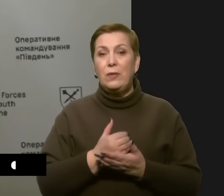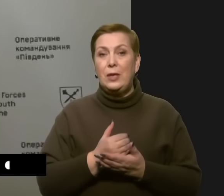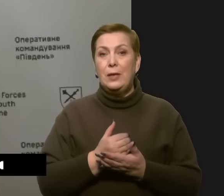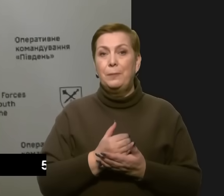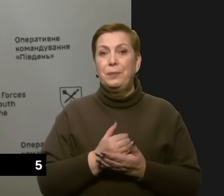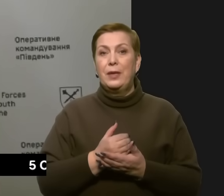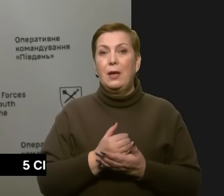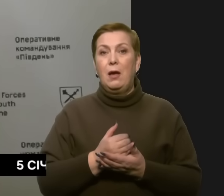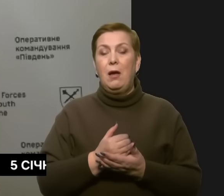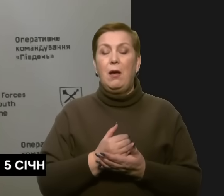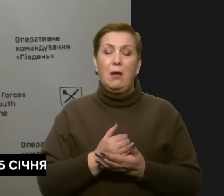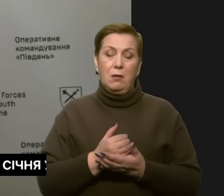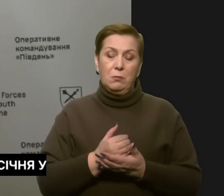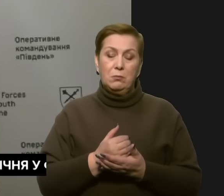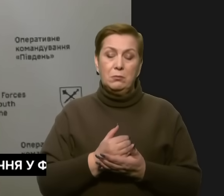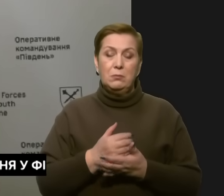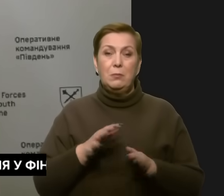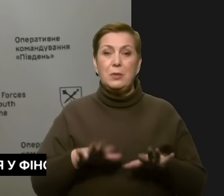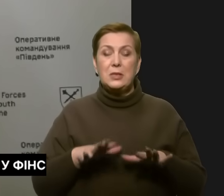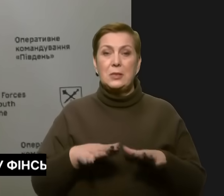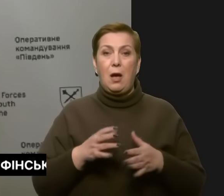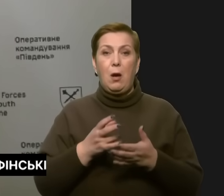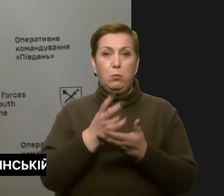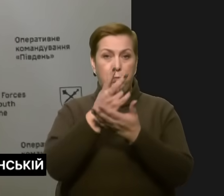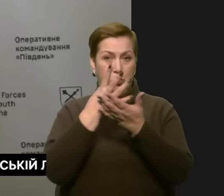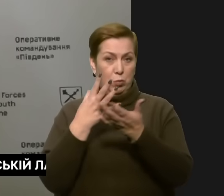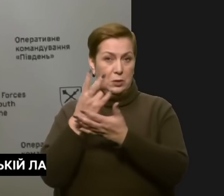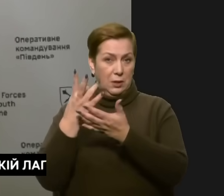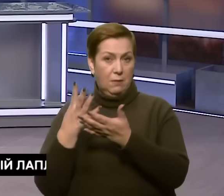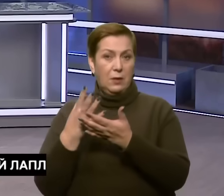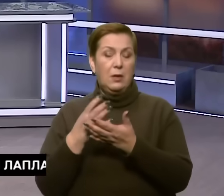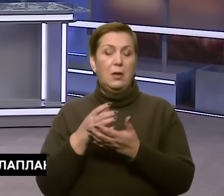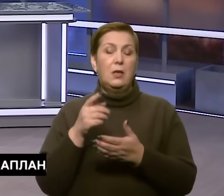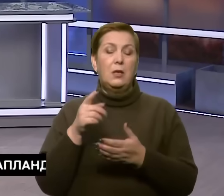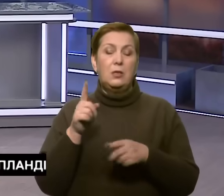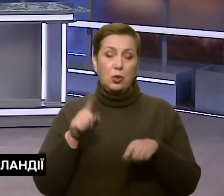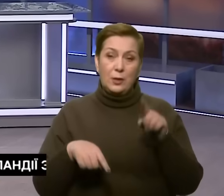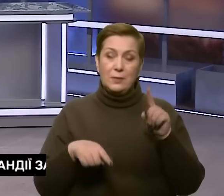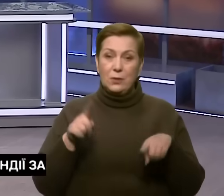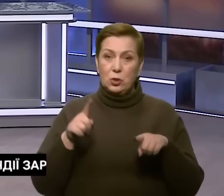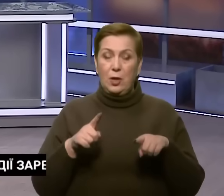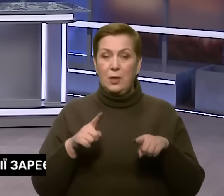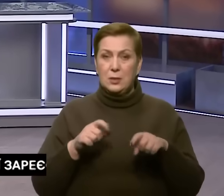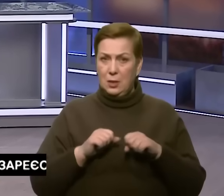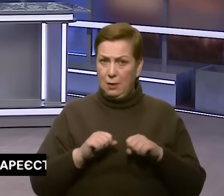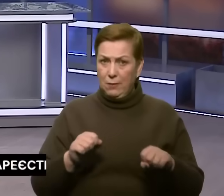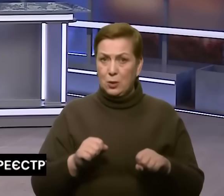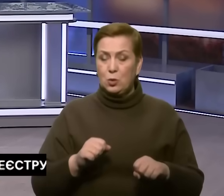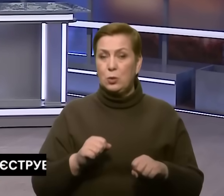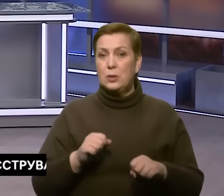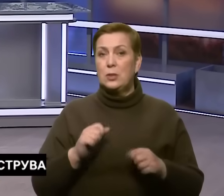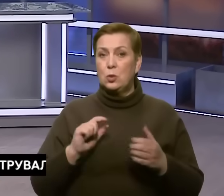пускові рубежі для керованих авіабомб, час від часу все ж таки наважуються, і за минулу бойову добу також